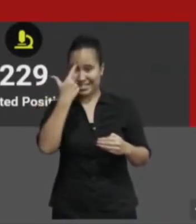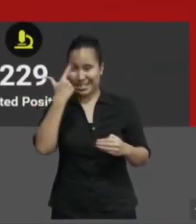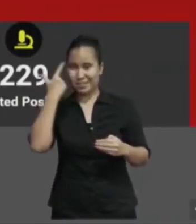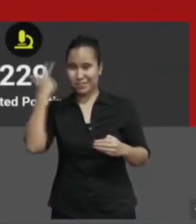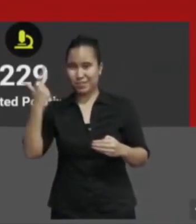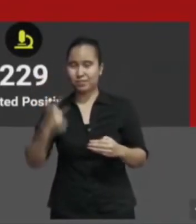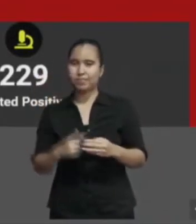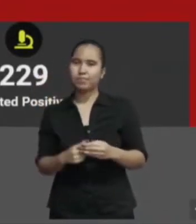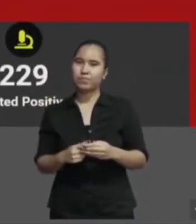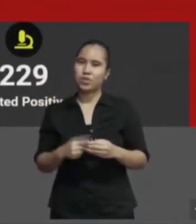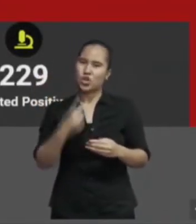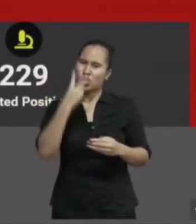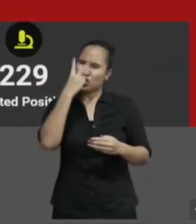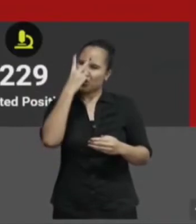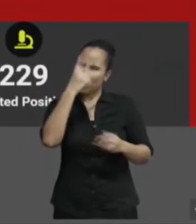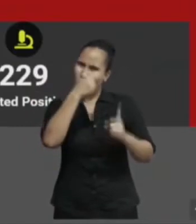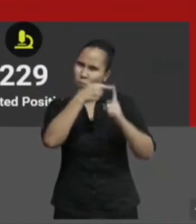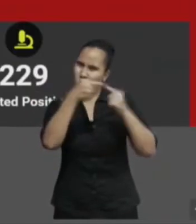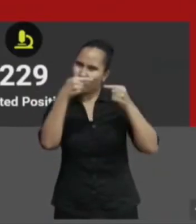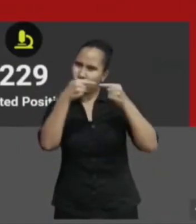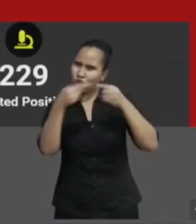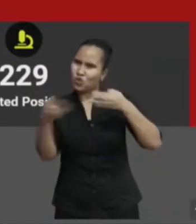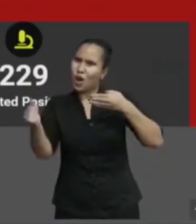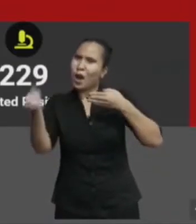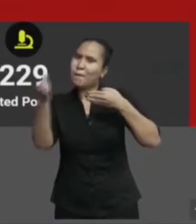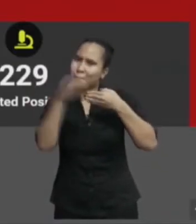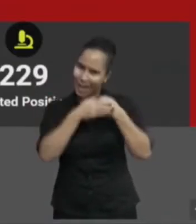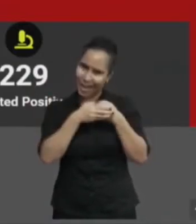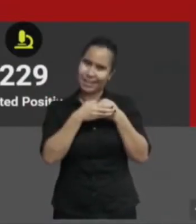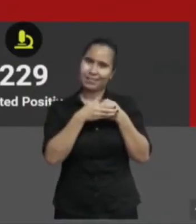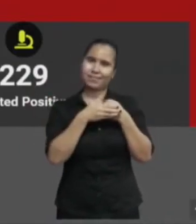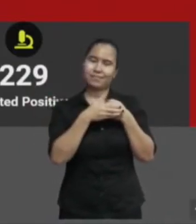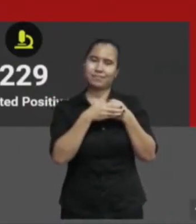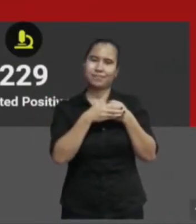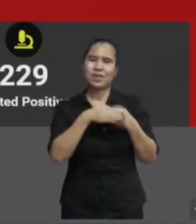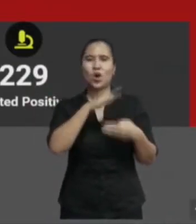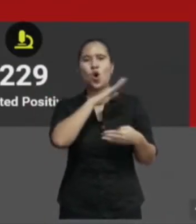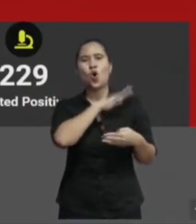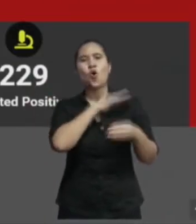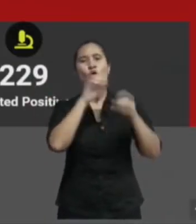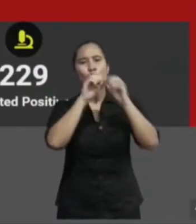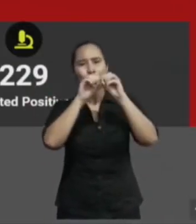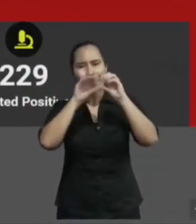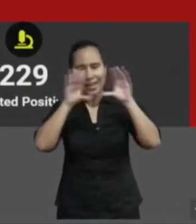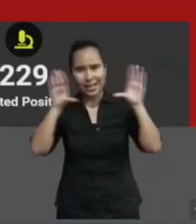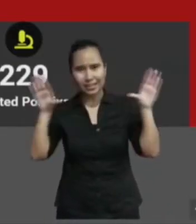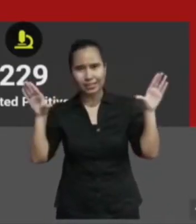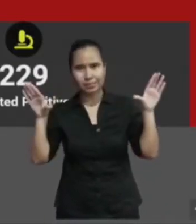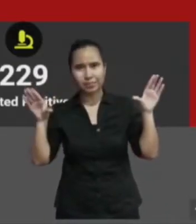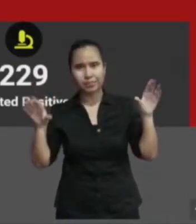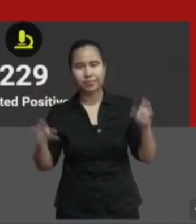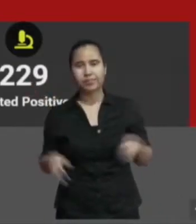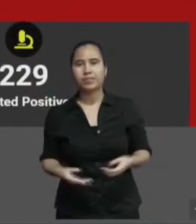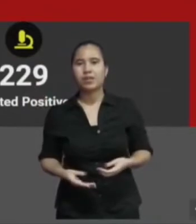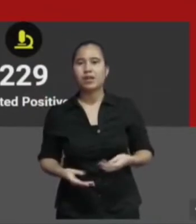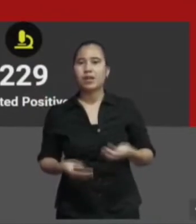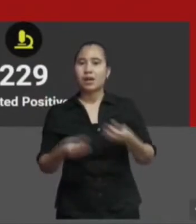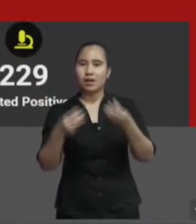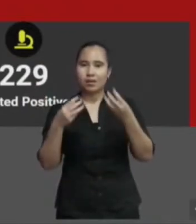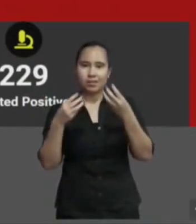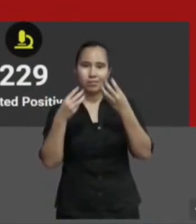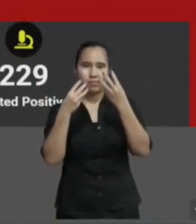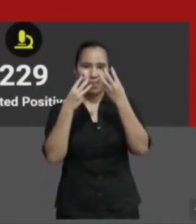dat er nog twee besmette gevallen erbij zijn. Ook moeten we mededelen dat er 48 mensen